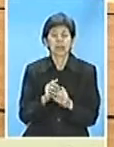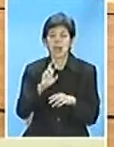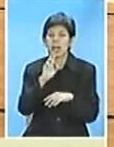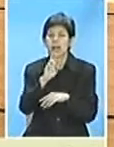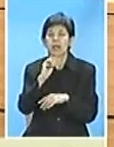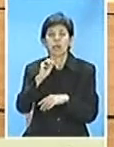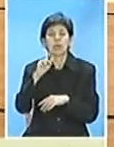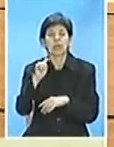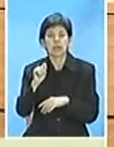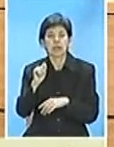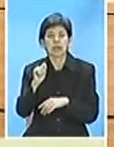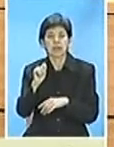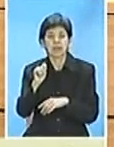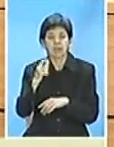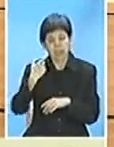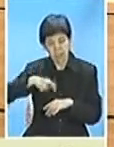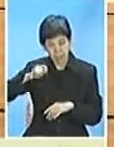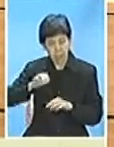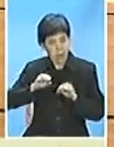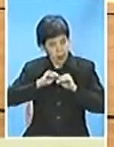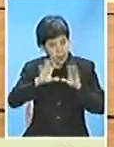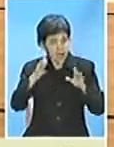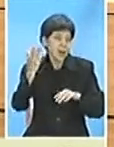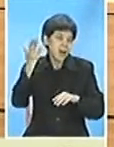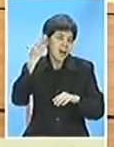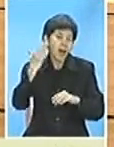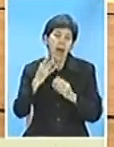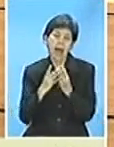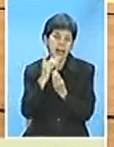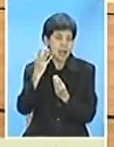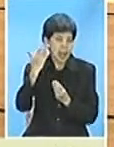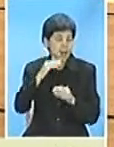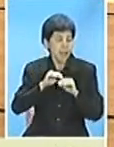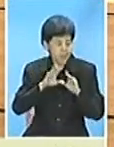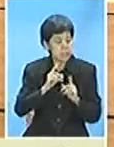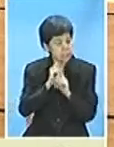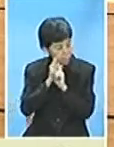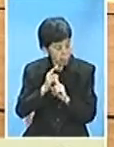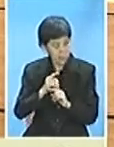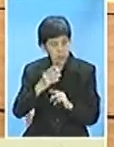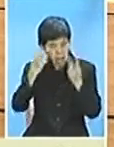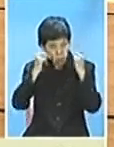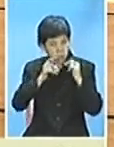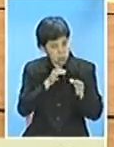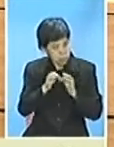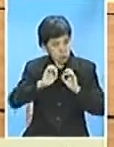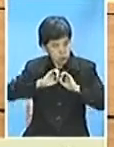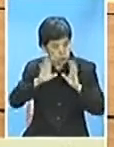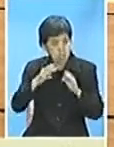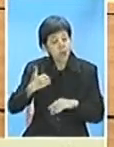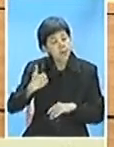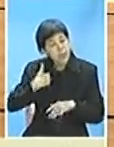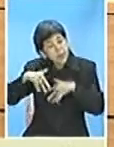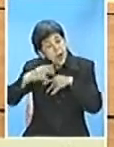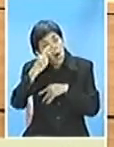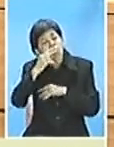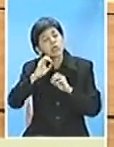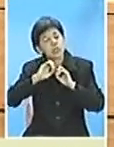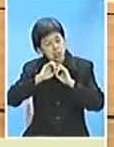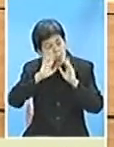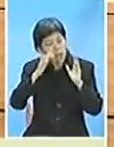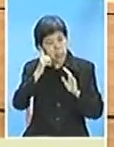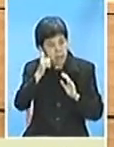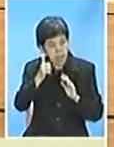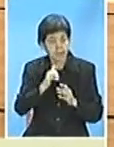นตรียุติธรรมได้แถลงเมื่อสุดสัปดาห์ที่ผ่านมาทั้งนี้เพื่อสร้างความมั่นใจให้กับประชาชน